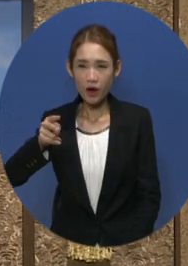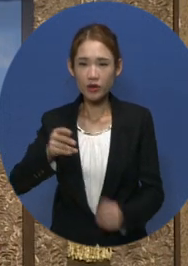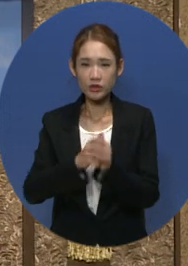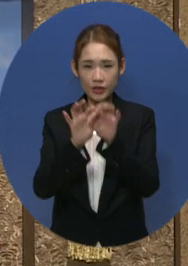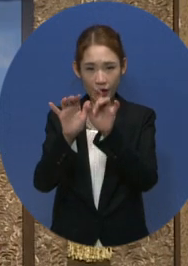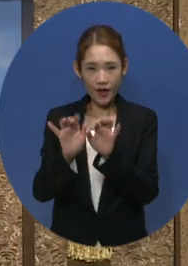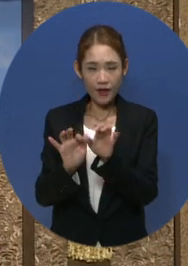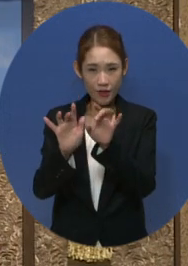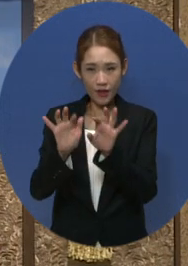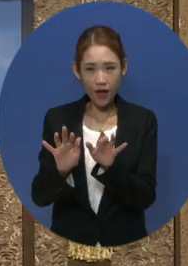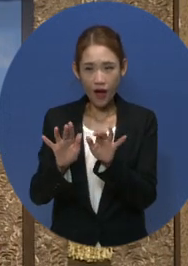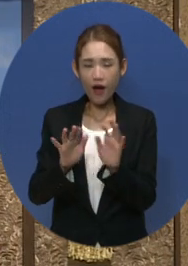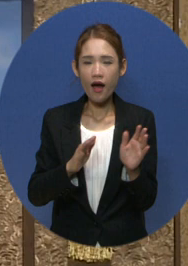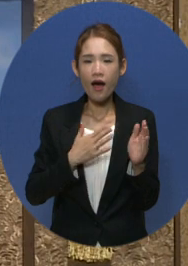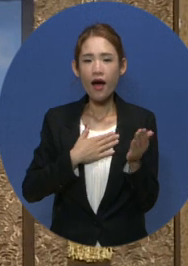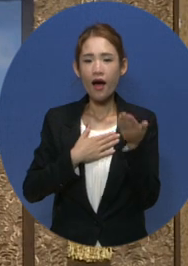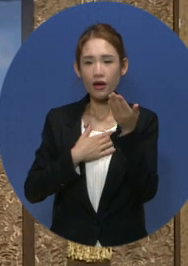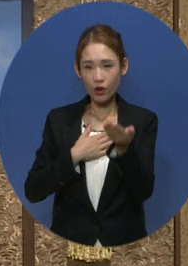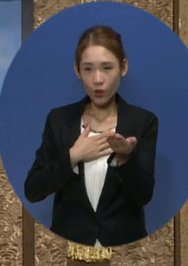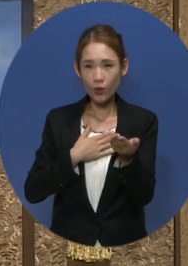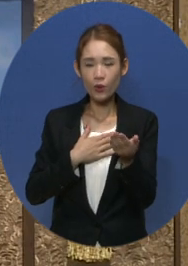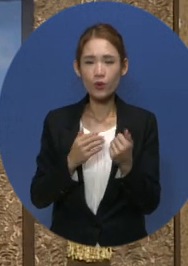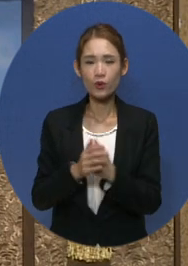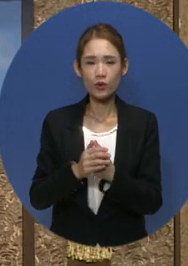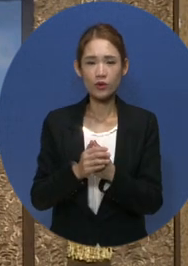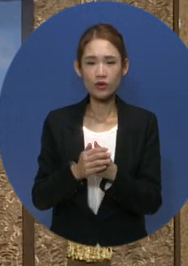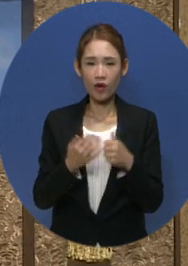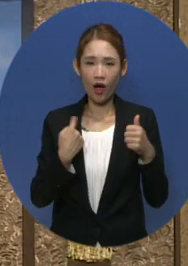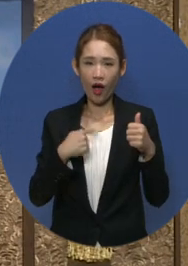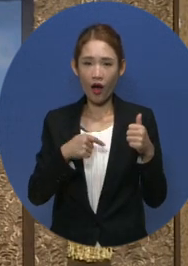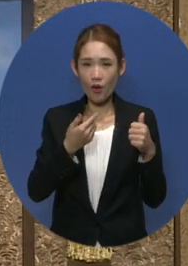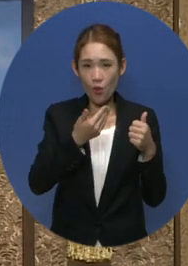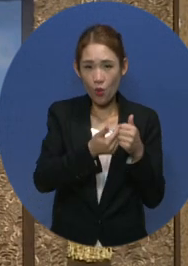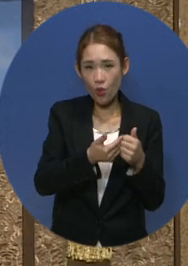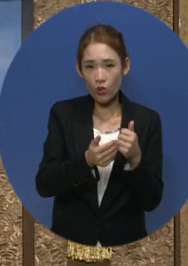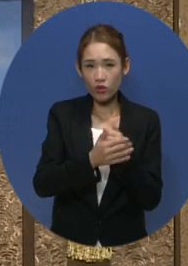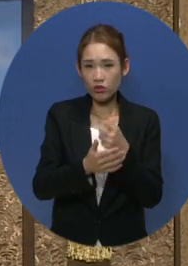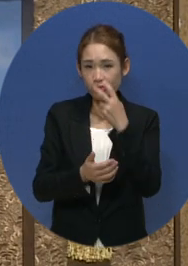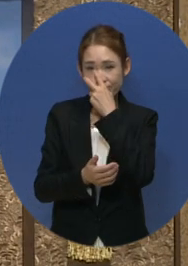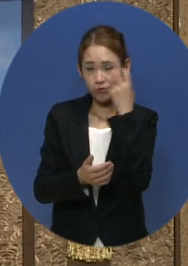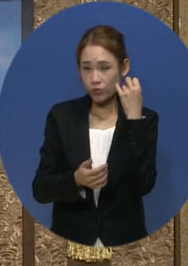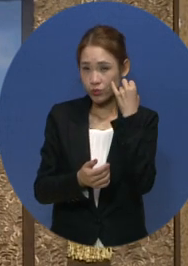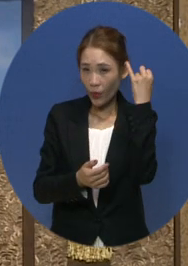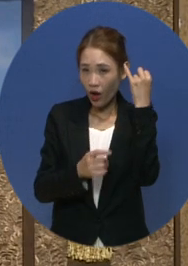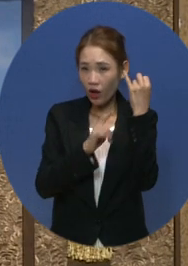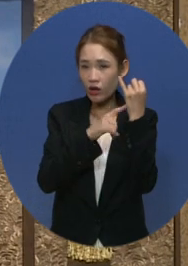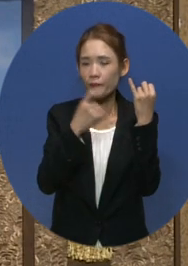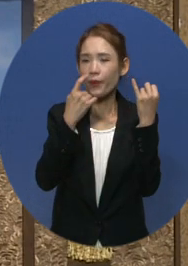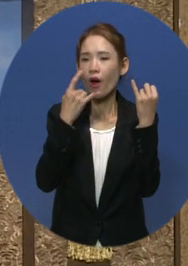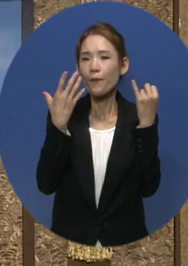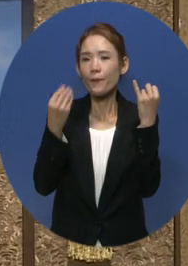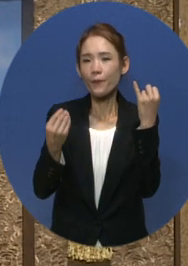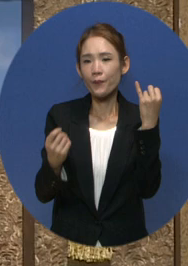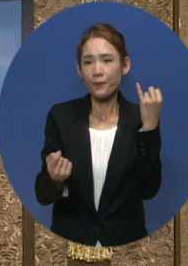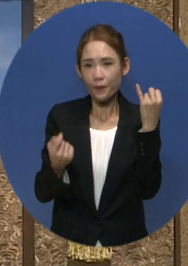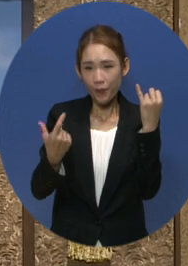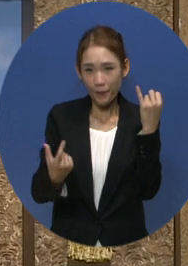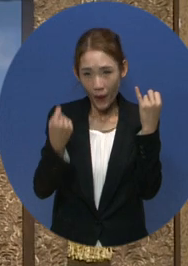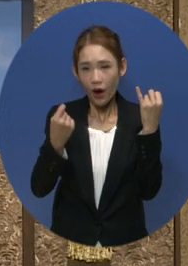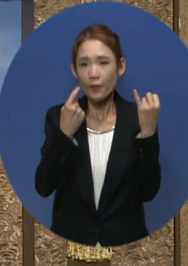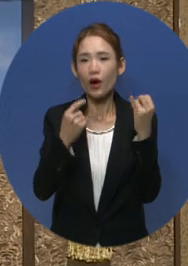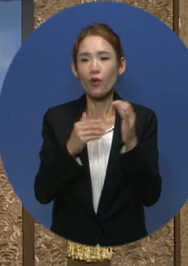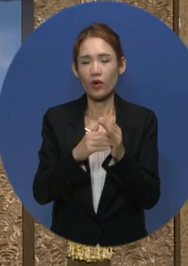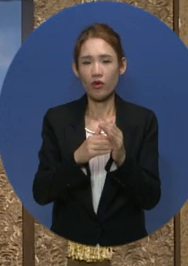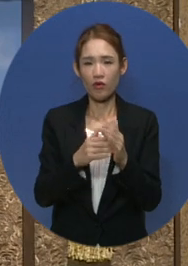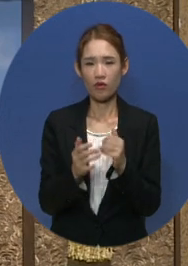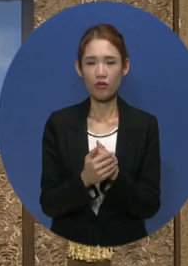타자기로 예. 타자 점자 타자기로 그걸 가르쳤는데 네. 머리가 좋으셔서 금방 배우셨어요. 오. 다른 사람 그 배우는데